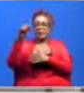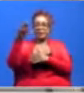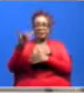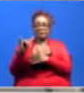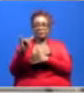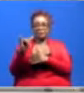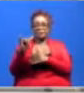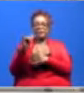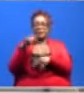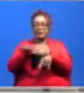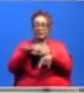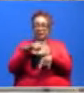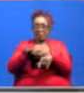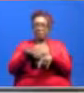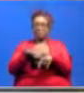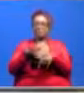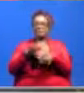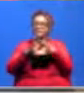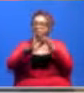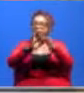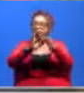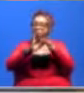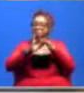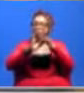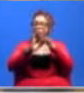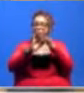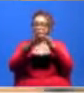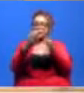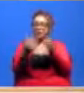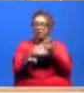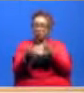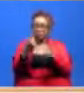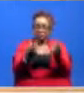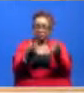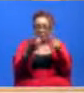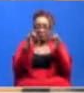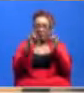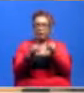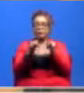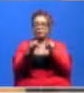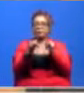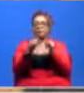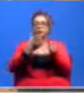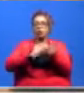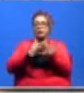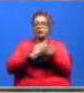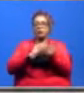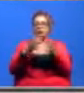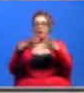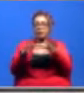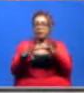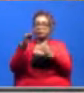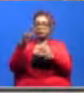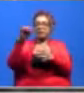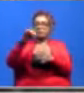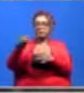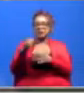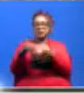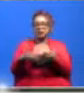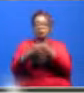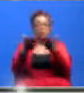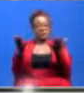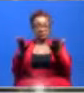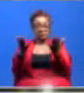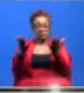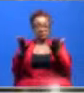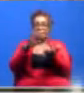Keitany uliingia doa, maswali yameibuka katika mbarika hii mpya ya miliki wa kampuni ya MEMS Distributors. Kesi